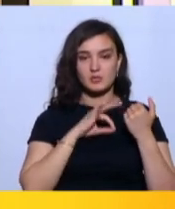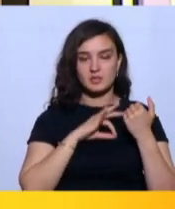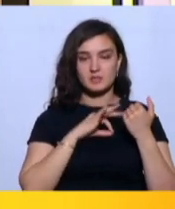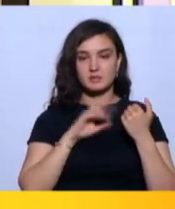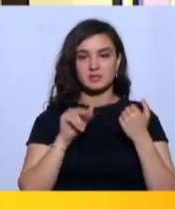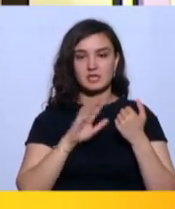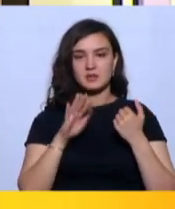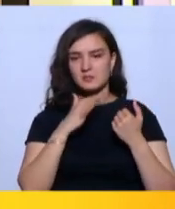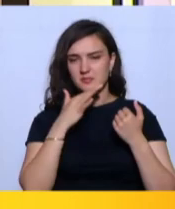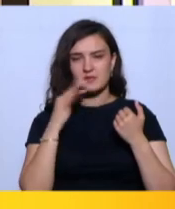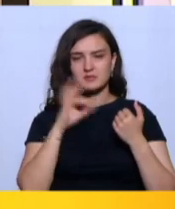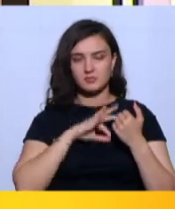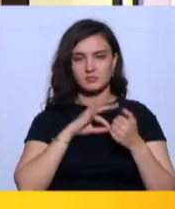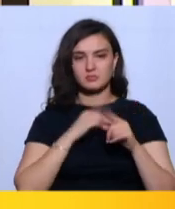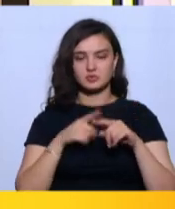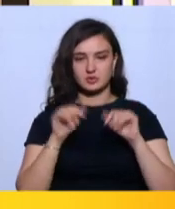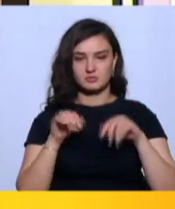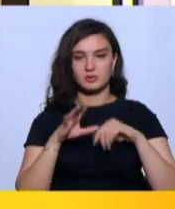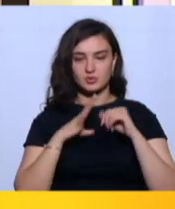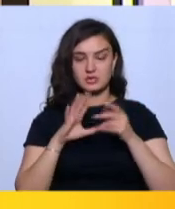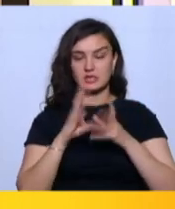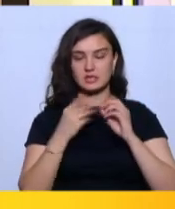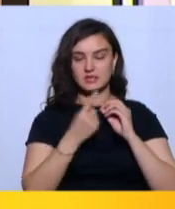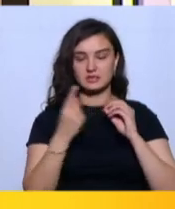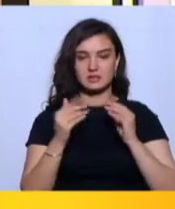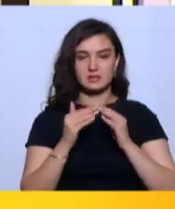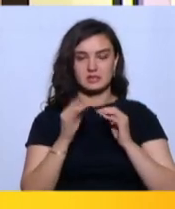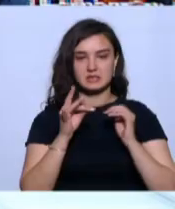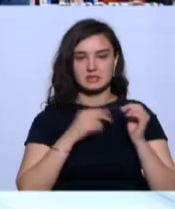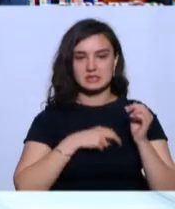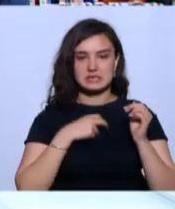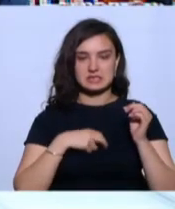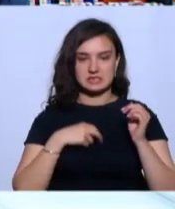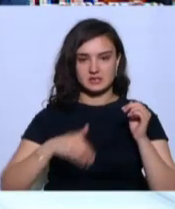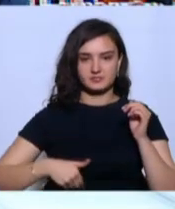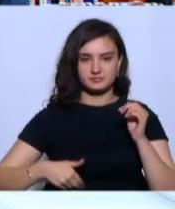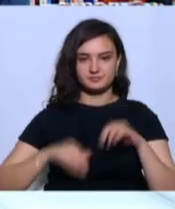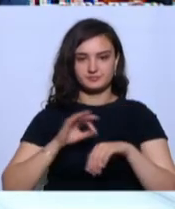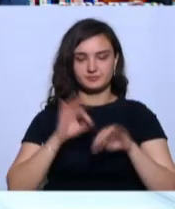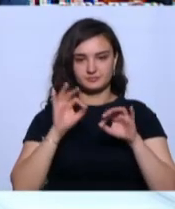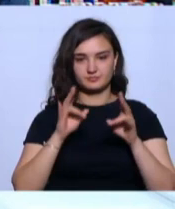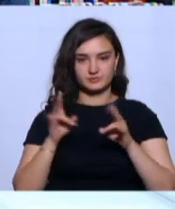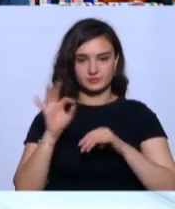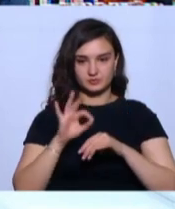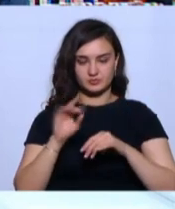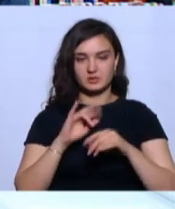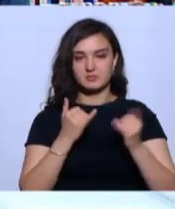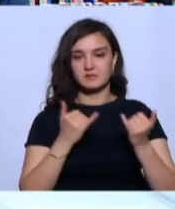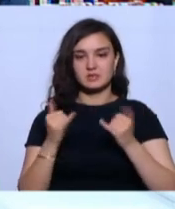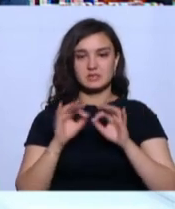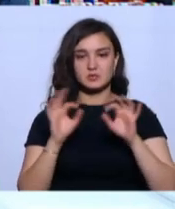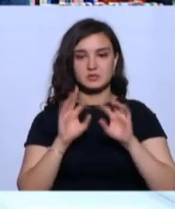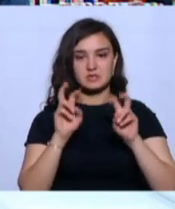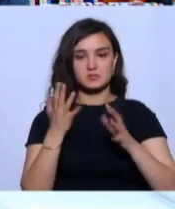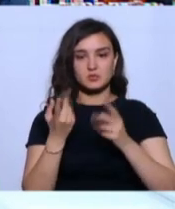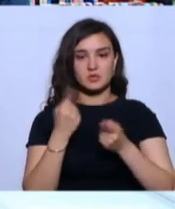da ararationaluri mokhmareba sheidzleba iqos erteti qolaze magali risk faktori, rodesats khvizlis dazianebebs saubrot, magram ghevandeli saubris